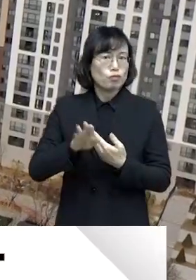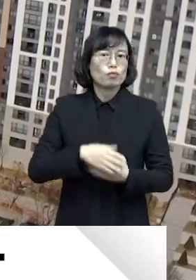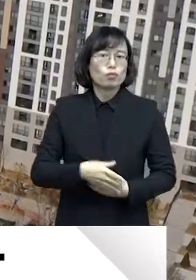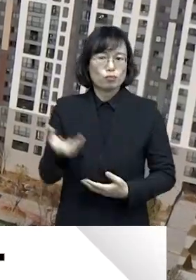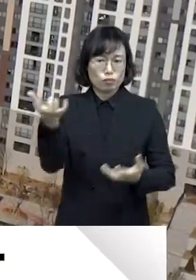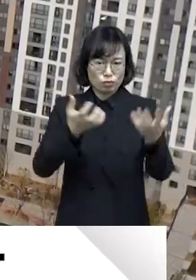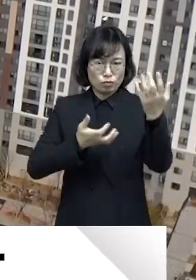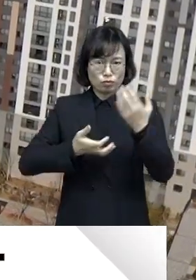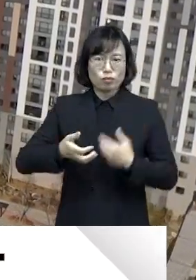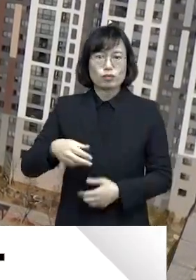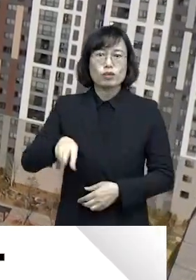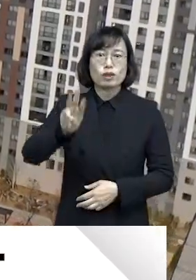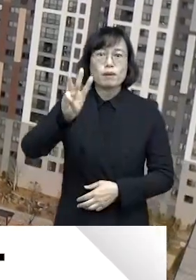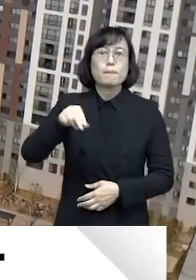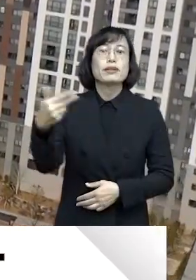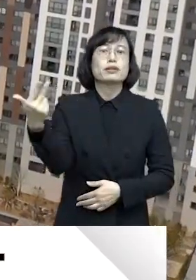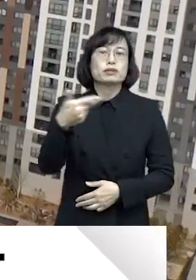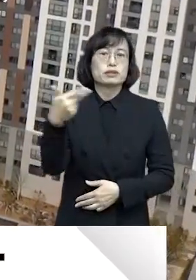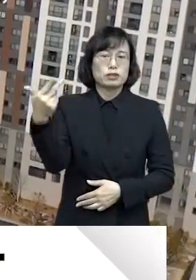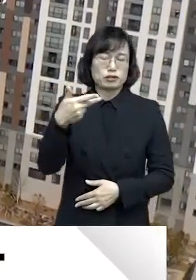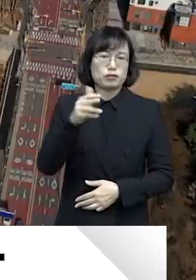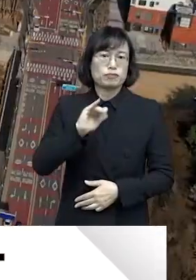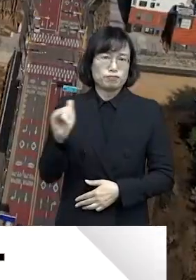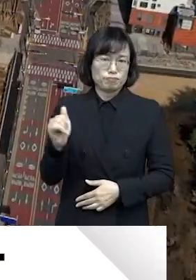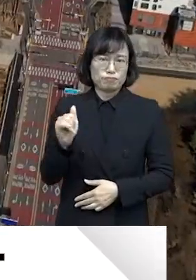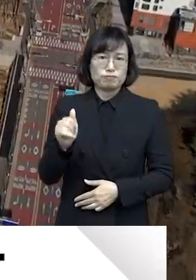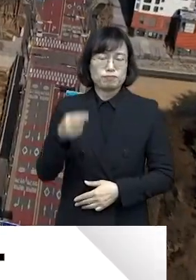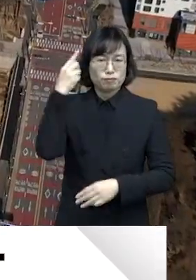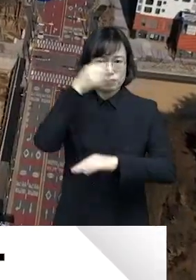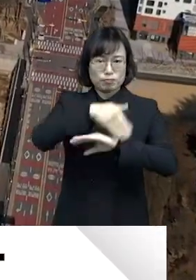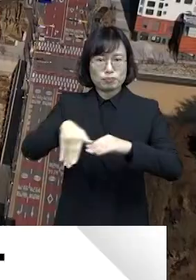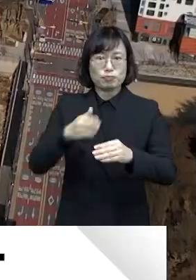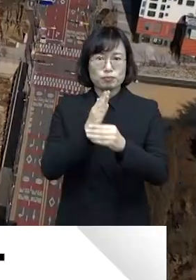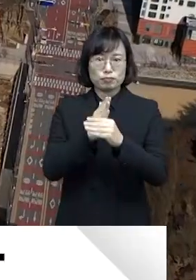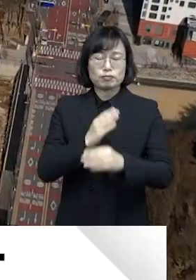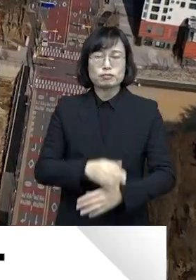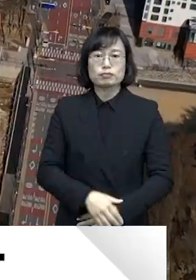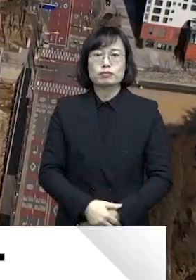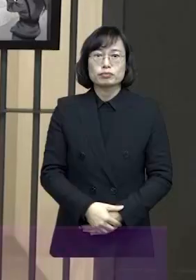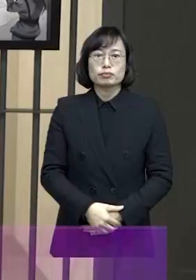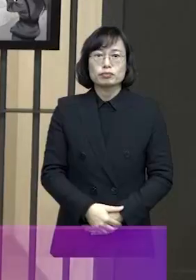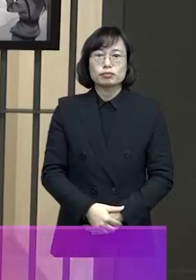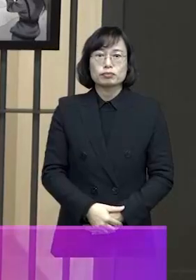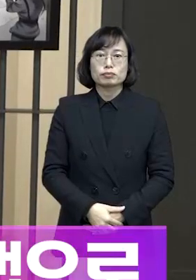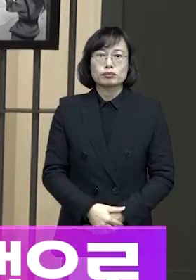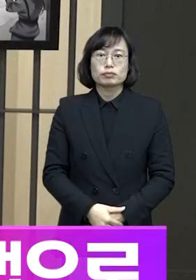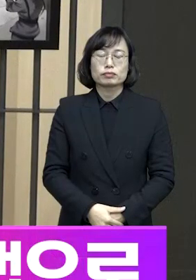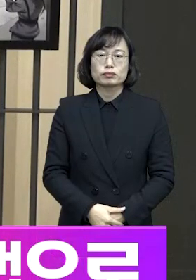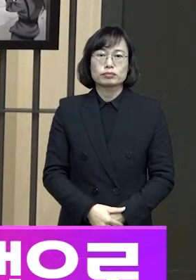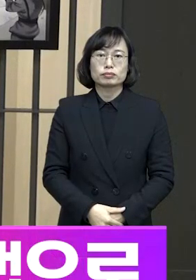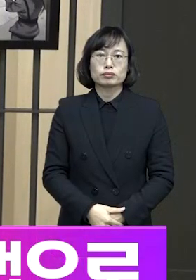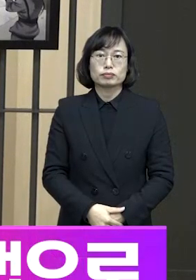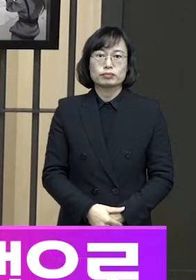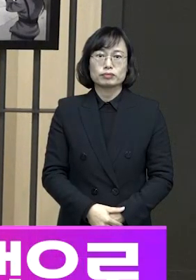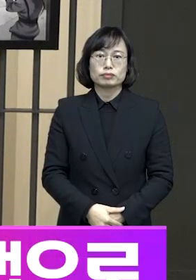12월로 14,000여 세대 37,000여 명을 수용하는 것을 계획하고 있습니다.